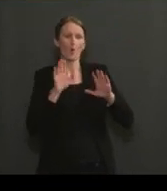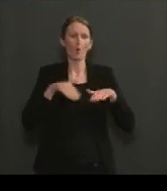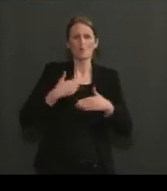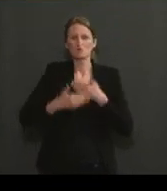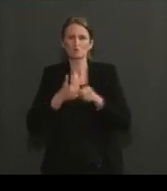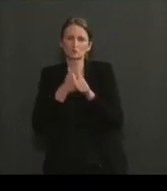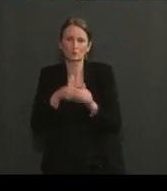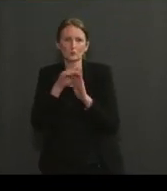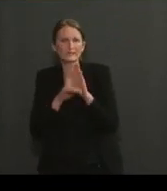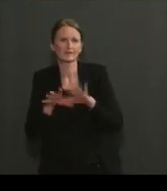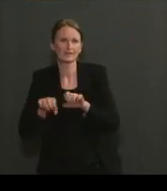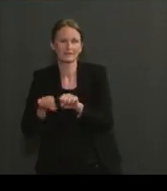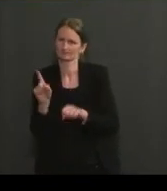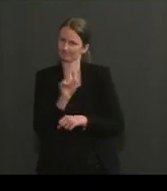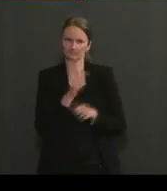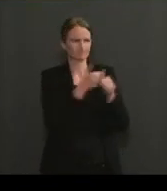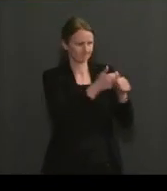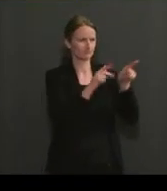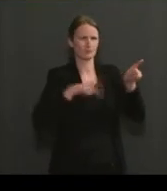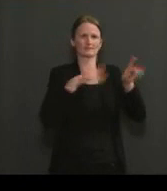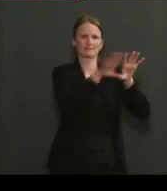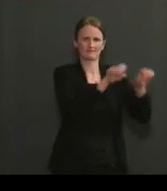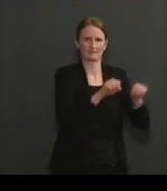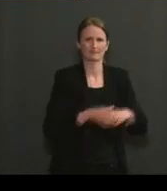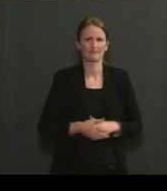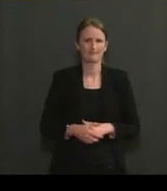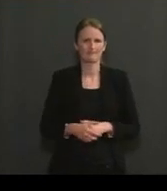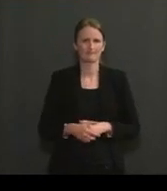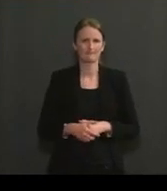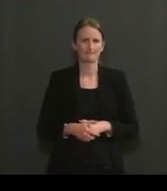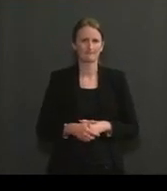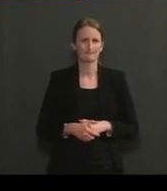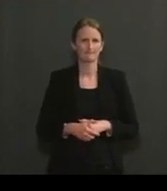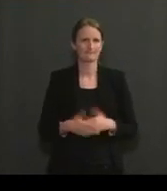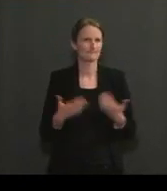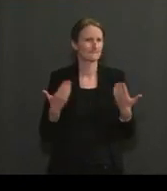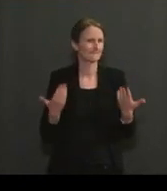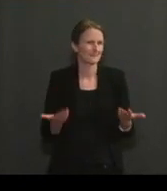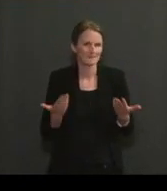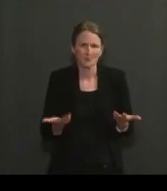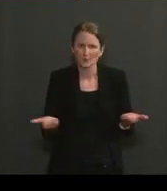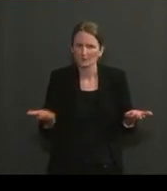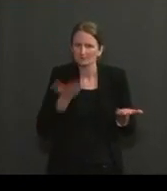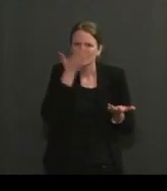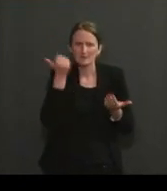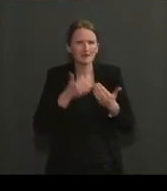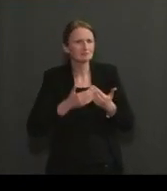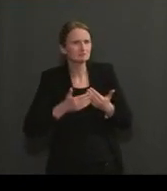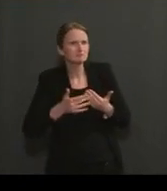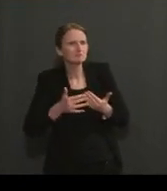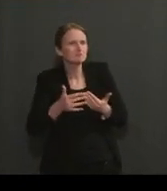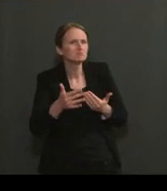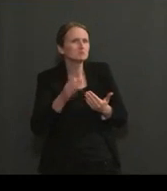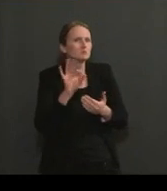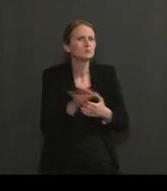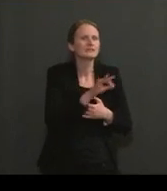manipuler. Nous ne savons pas actuellement quand et si, éventuellement, des tests seront mis sur le marché dans un futur